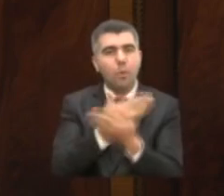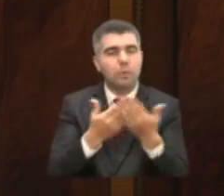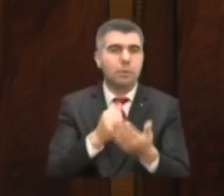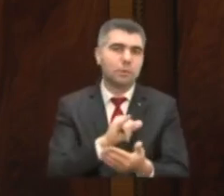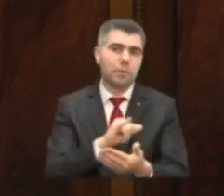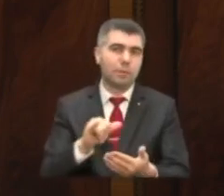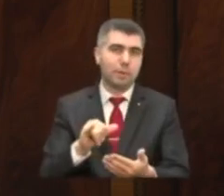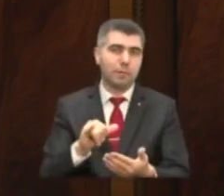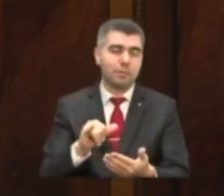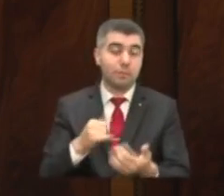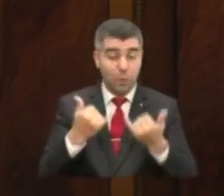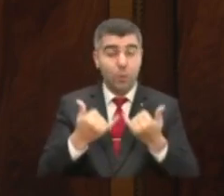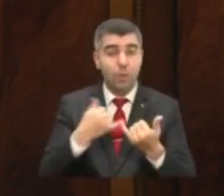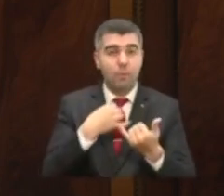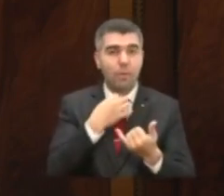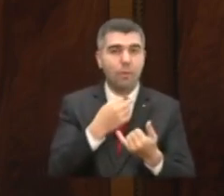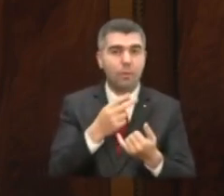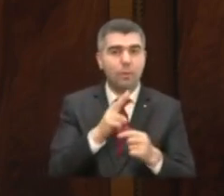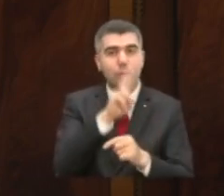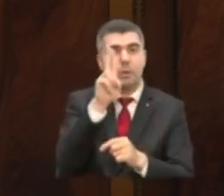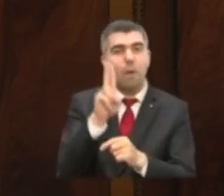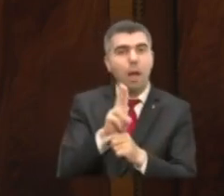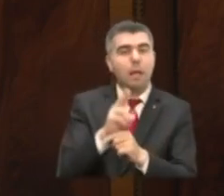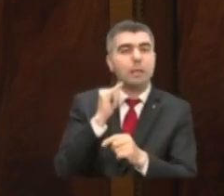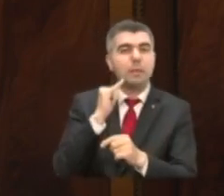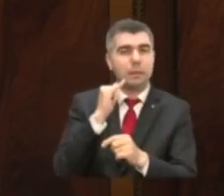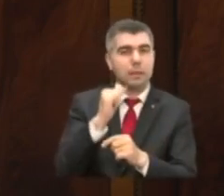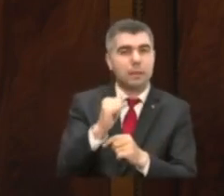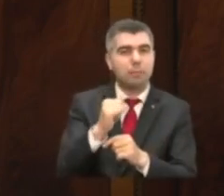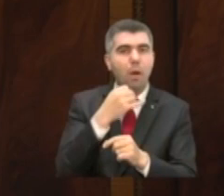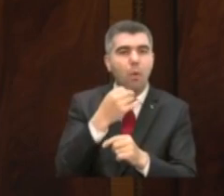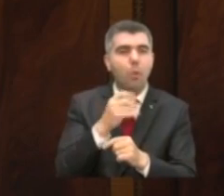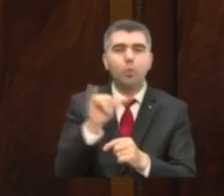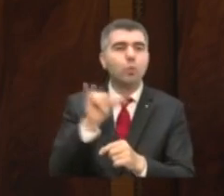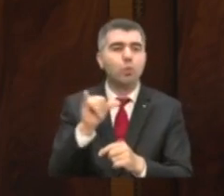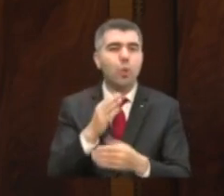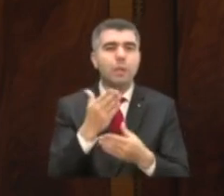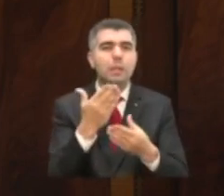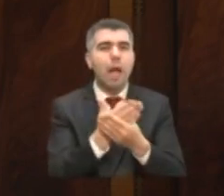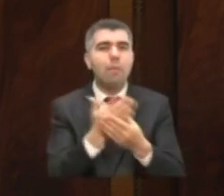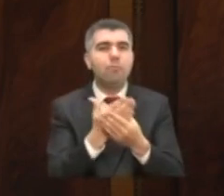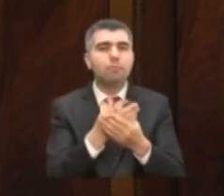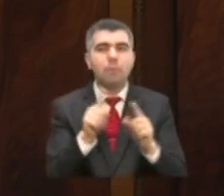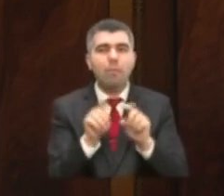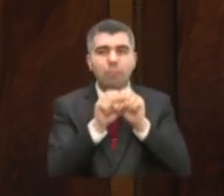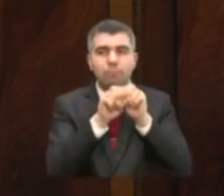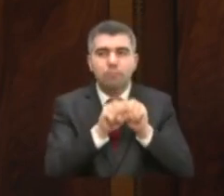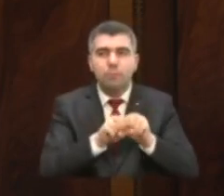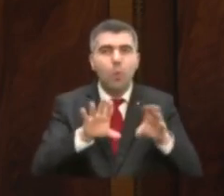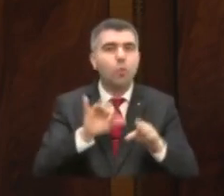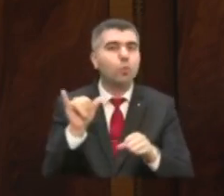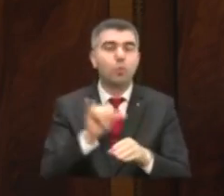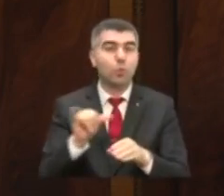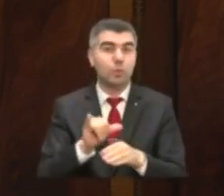هذه المسألة اليوم تسائلنا جميعا سيد رئيس الحكومة، لا بد من الوقوف على أسباب دير هذه الخطابات. نشجب ونستنكر بشدة هذا النوع